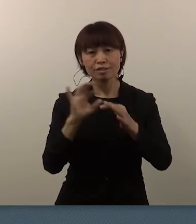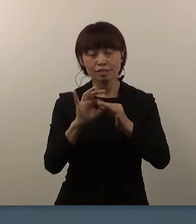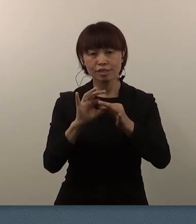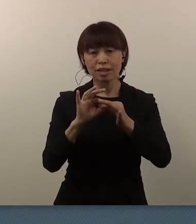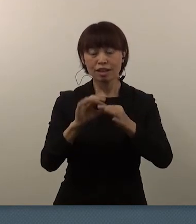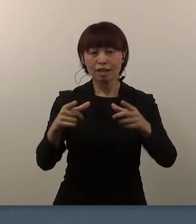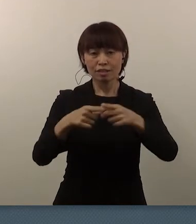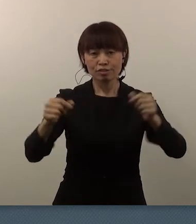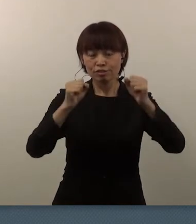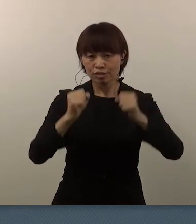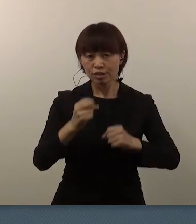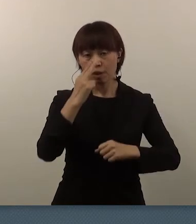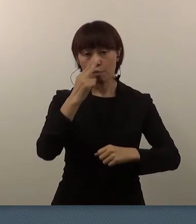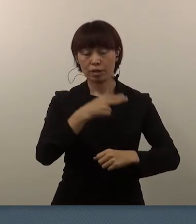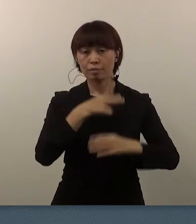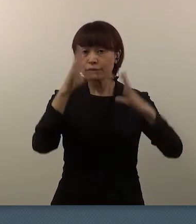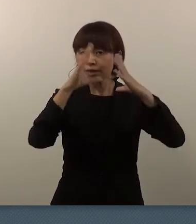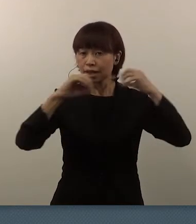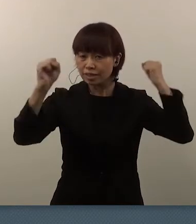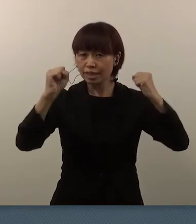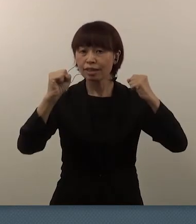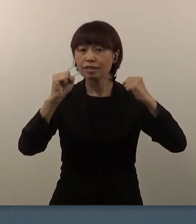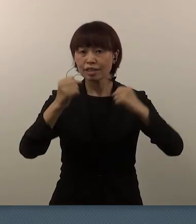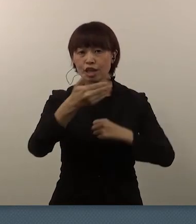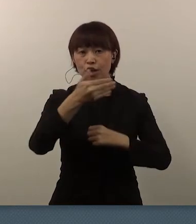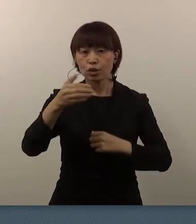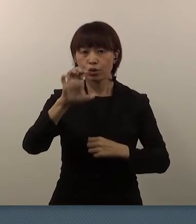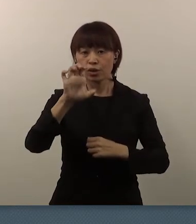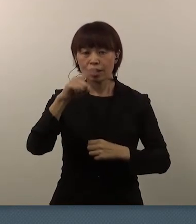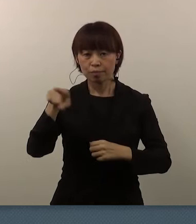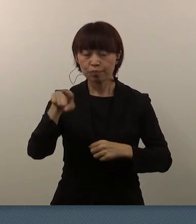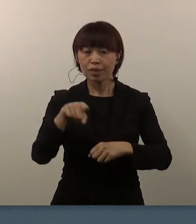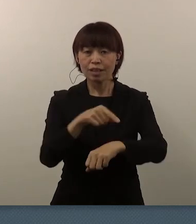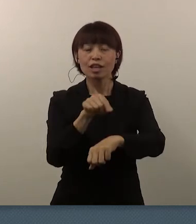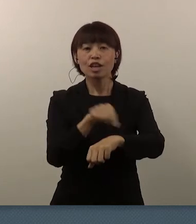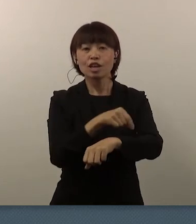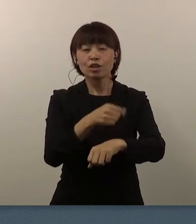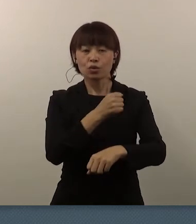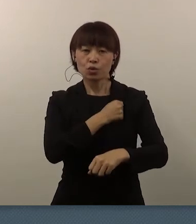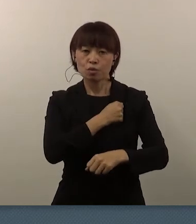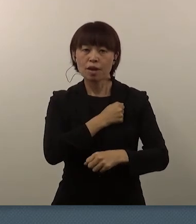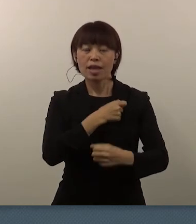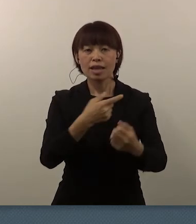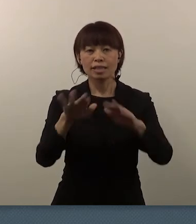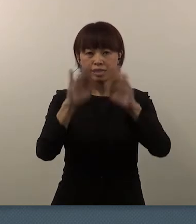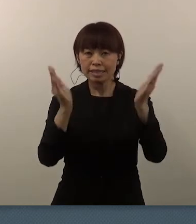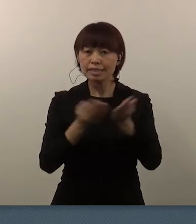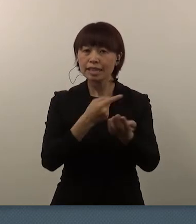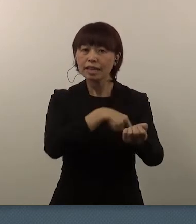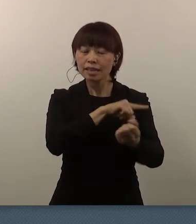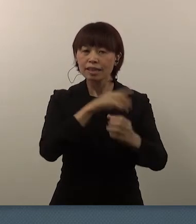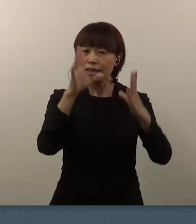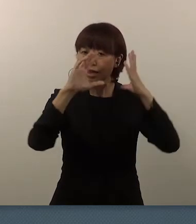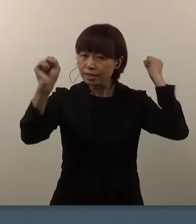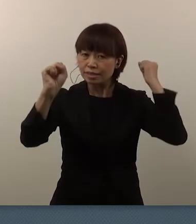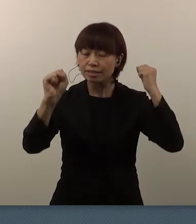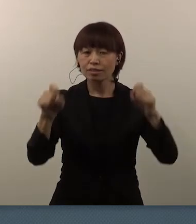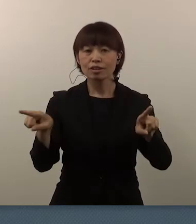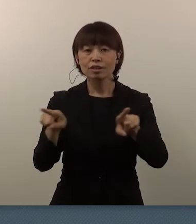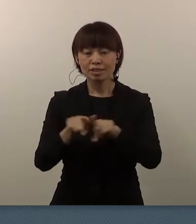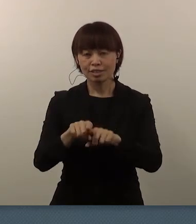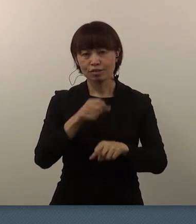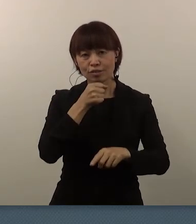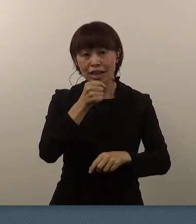義共和国大使館グエン・コック・コン特命全権大使と共同で記者会見を行います。会見に